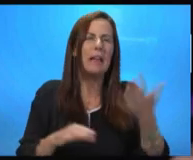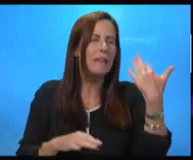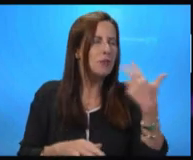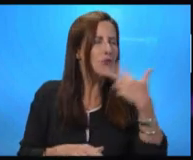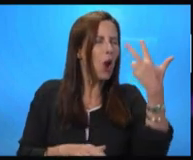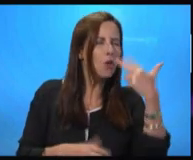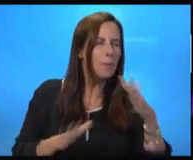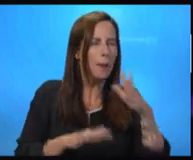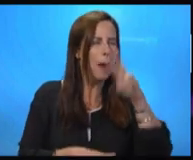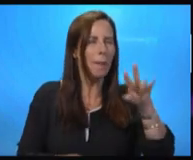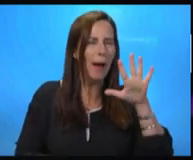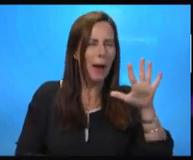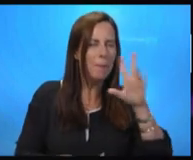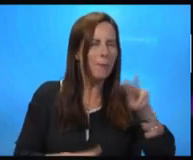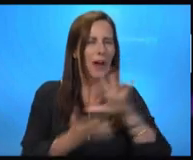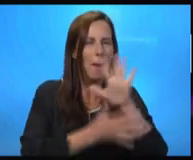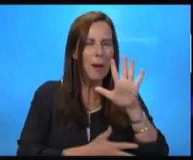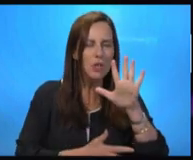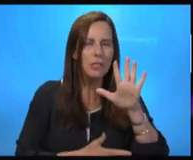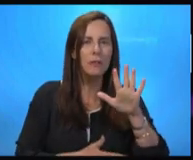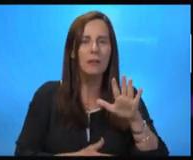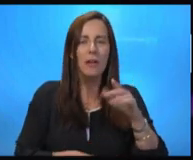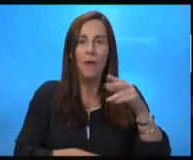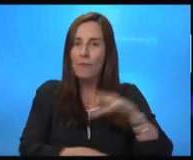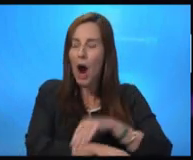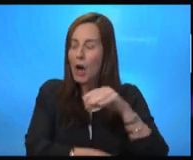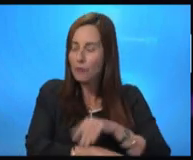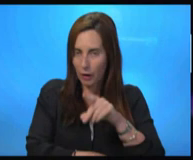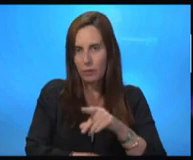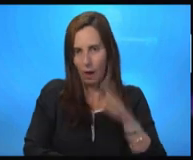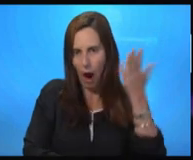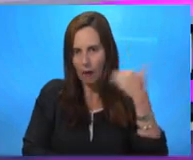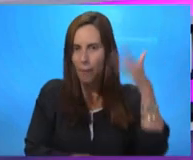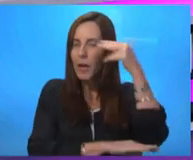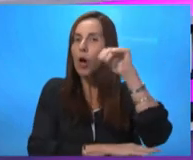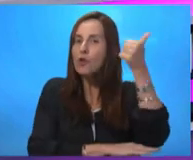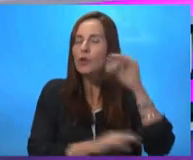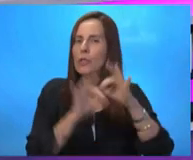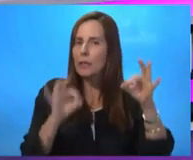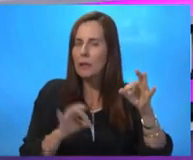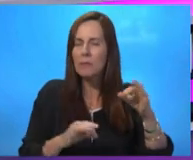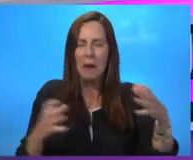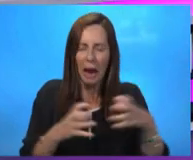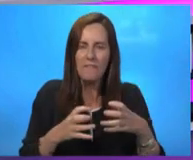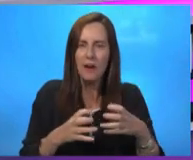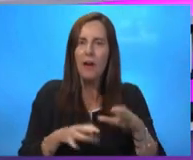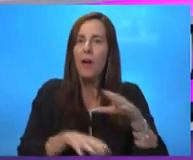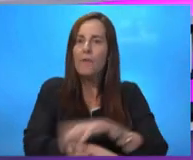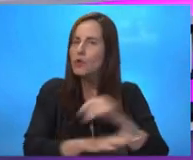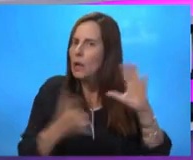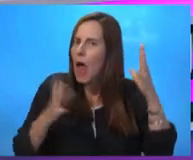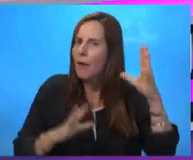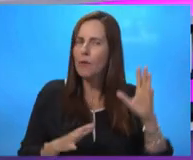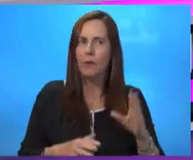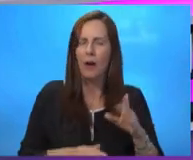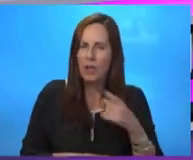בערך ב-2015 והשוודים, בשוודיה אגב הייתה המדינה הראשונה שזה התחיל שם באיזה חברה, והשוודים התלהבו היום. רגע, אתה